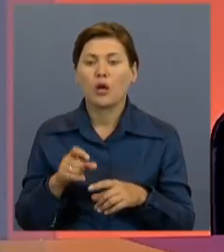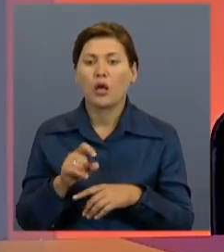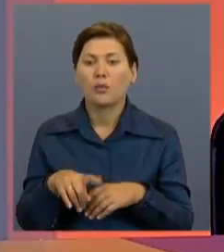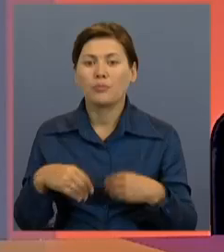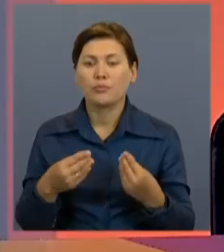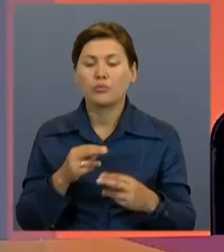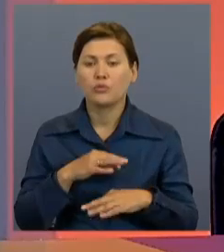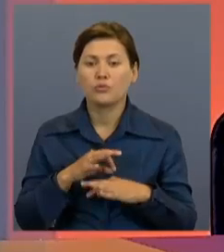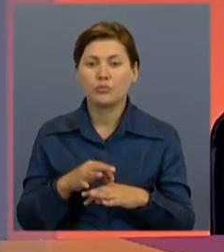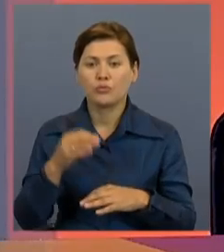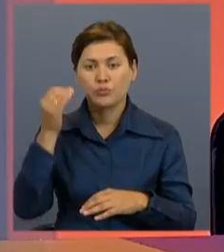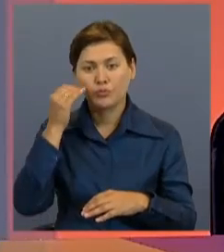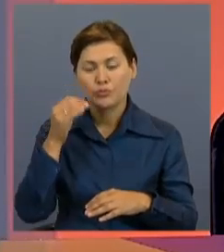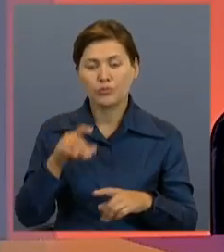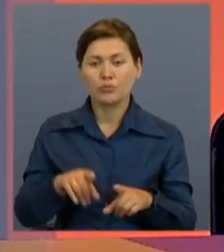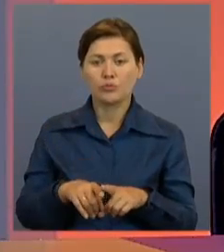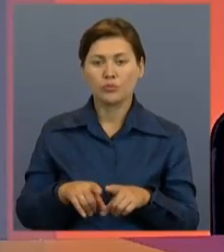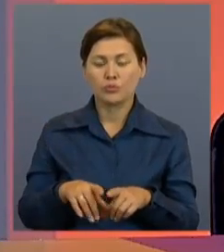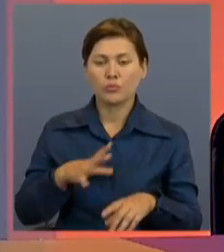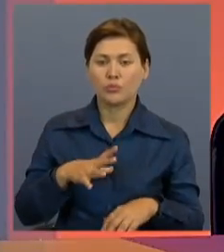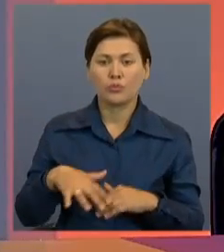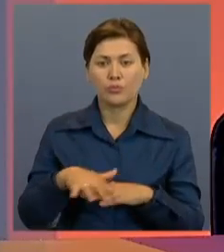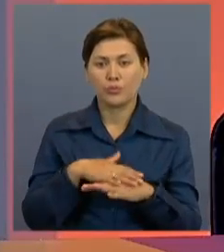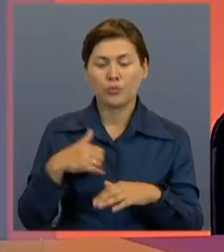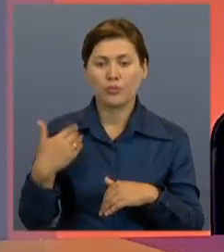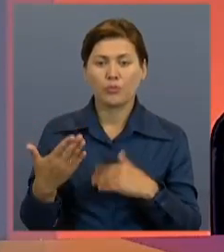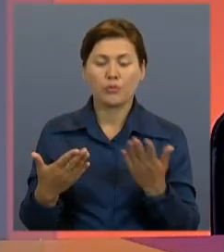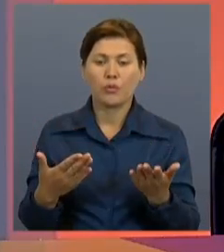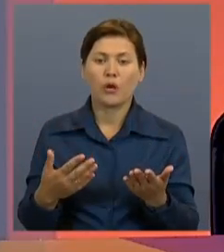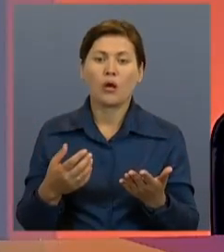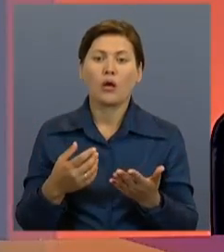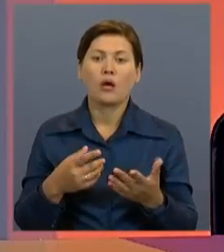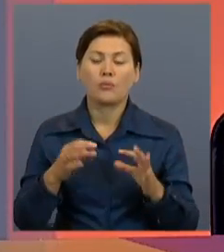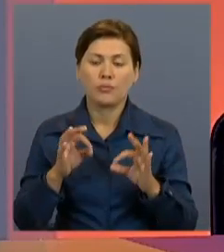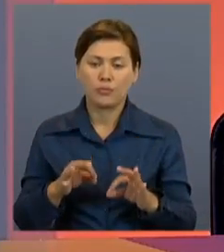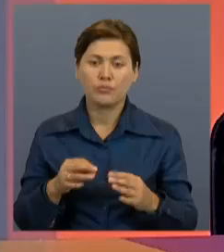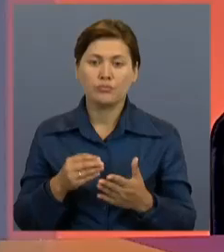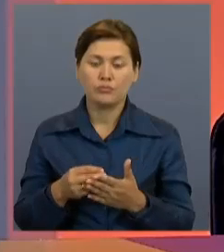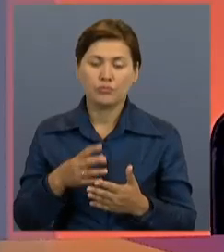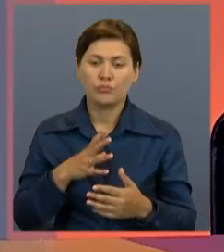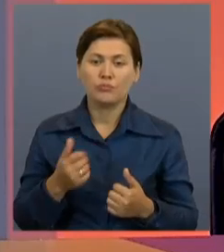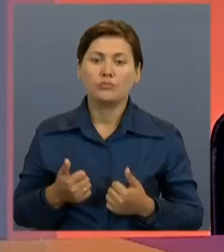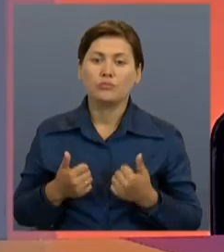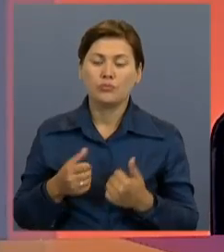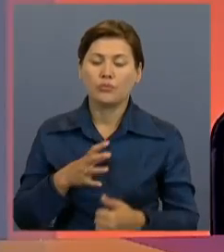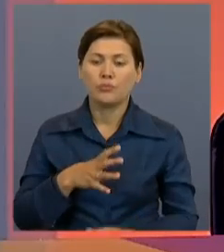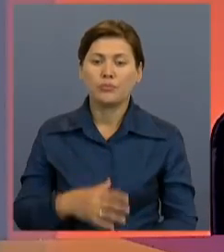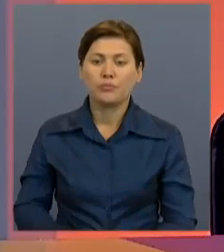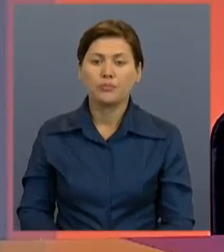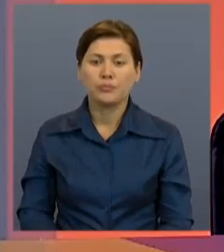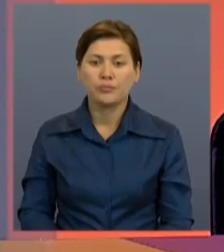алып жұмыс істеуге, сапалы жұмыс істеуге, сөйтіп халықтың тарапынан да, қордың тарапынан да дұрыс бағалауға ынталы болады деп біз